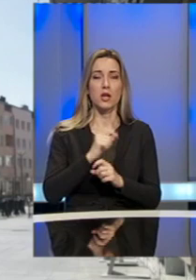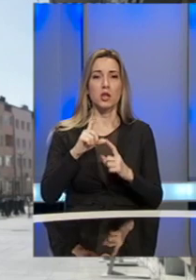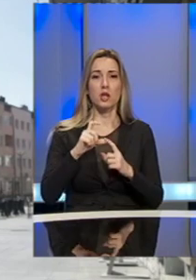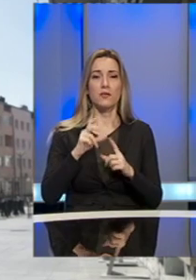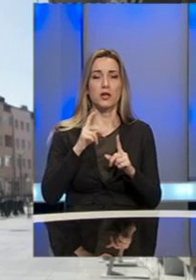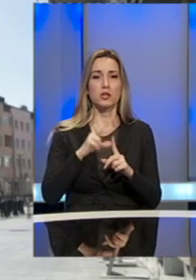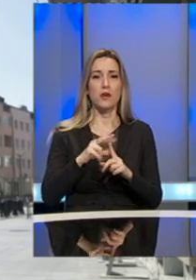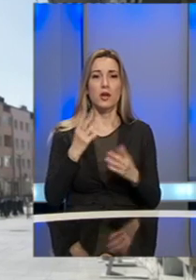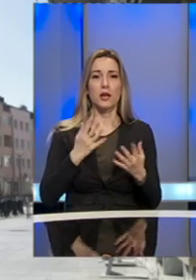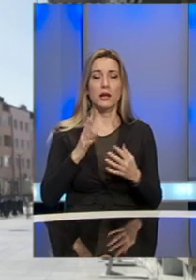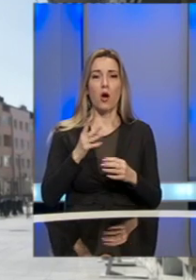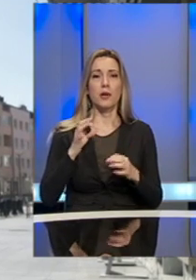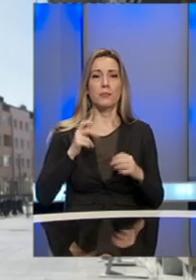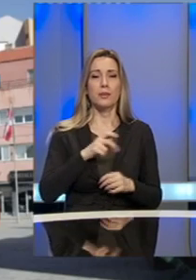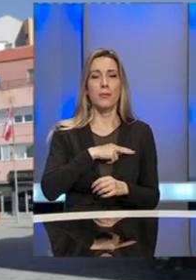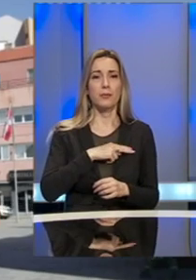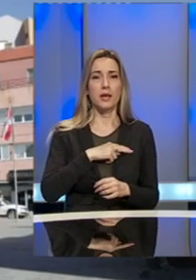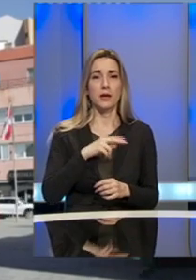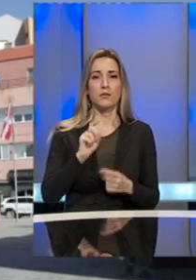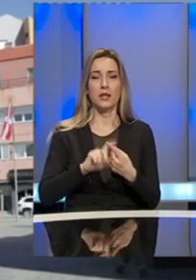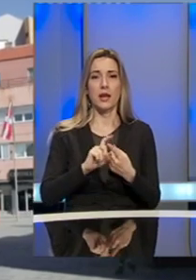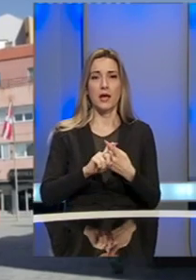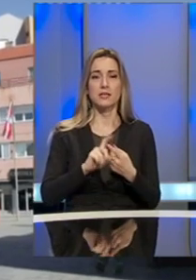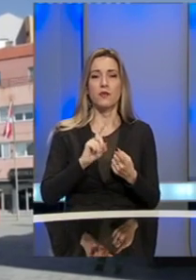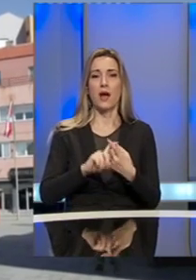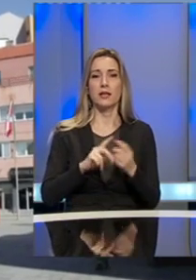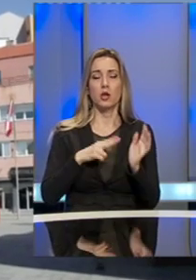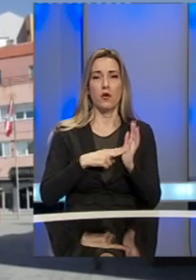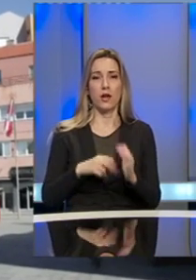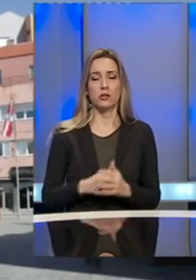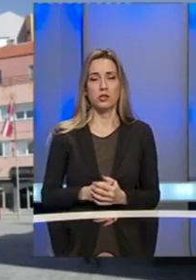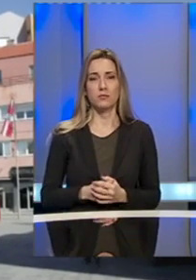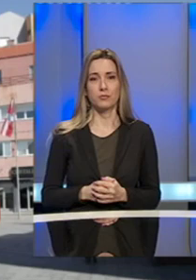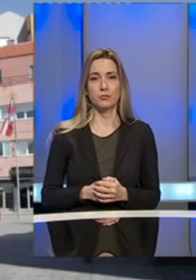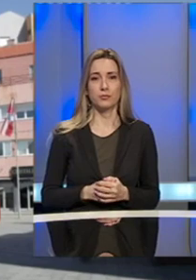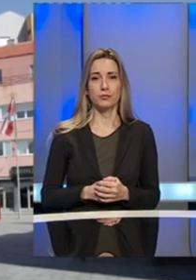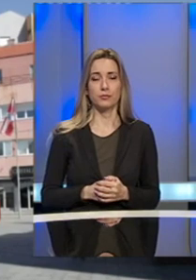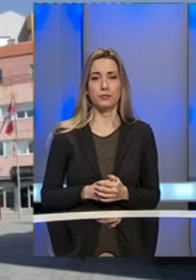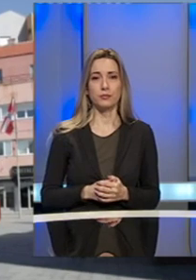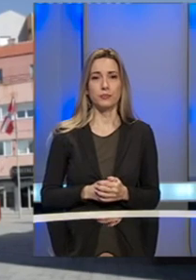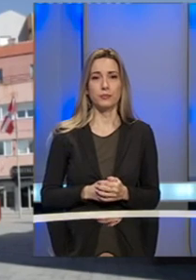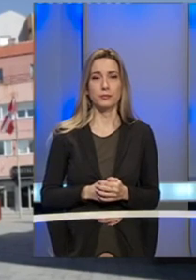Šefik Džaferović kao i premijer Federacije Bosne i Hercegovine Fadil Novalić.